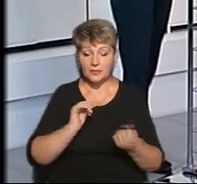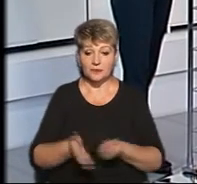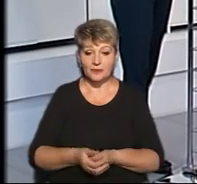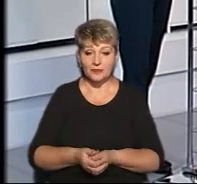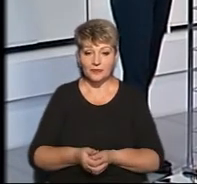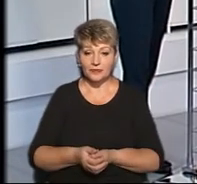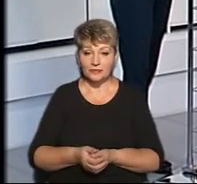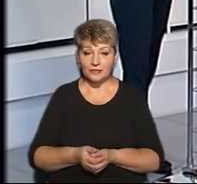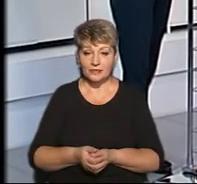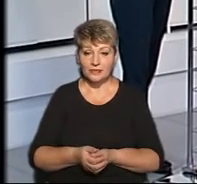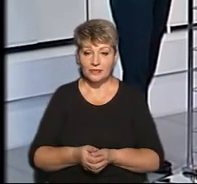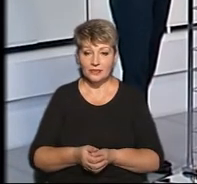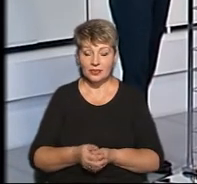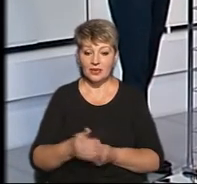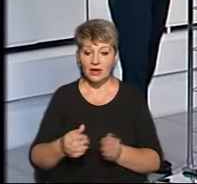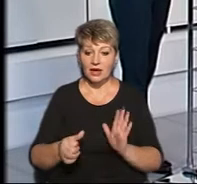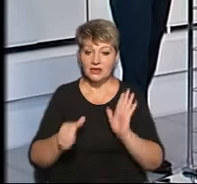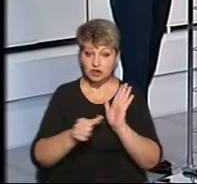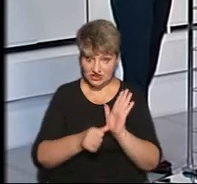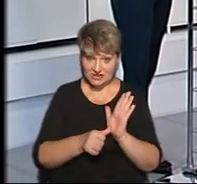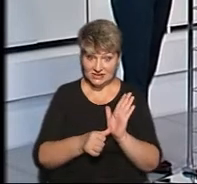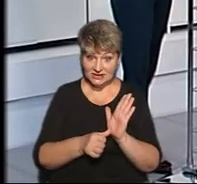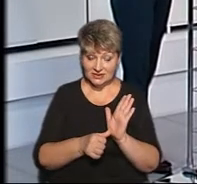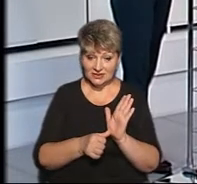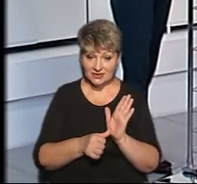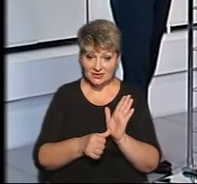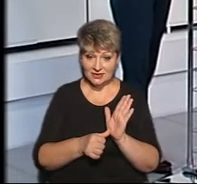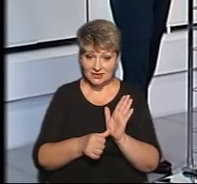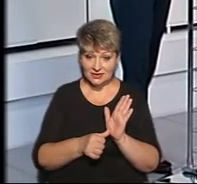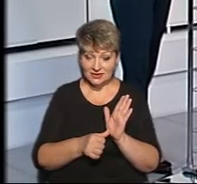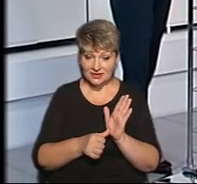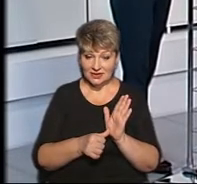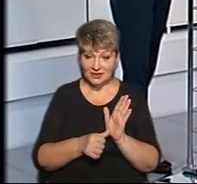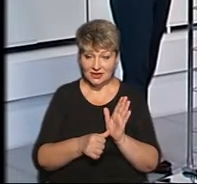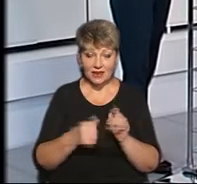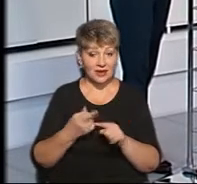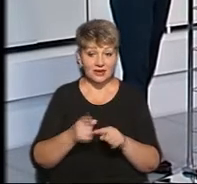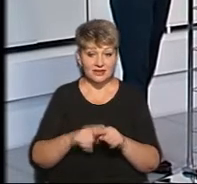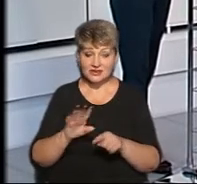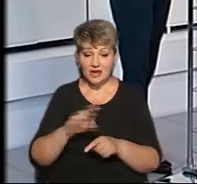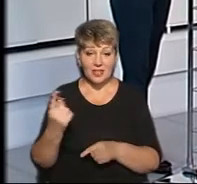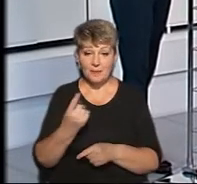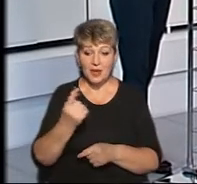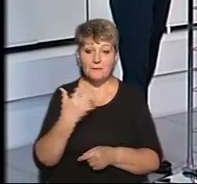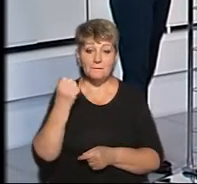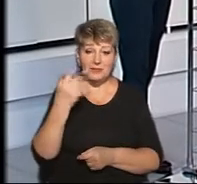по топ-6 або перша п'ятірка, як ви бачите? По топ-6. Тоді ви йдете ще раз, тому що це не перша п'ятірка